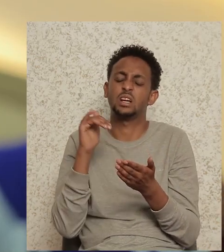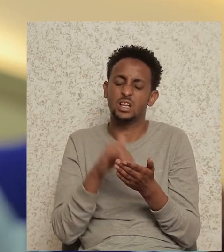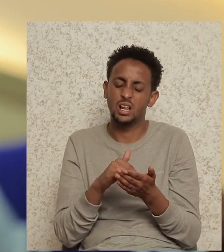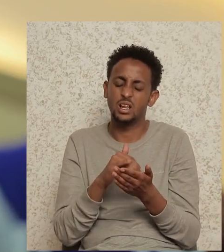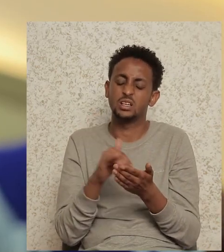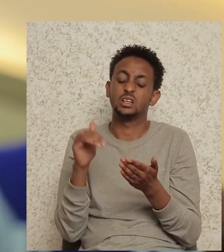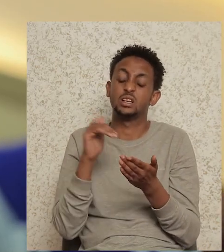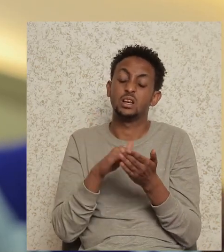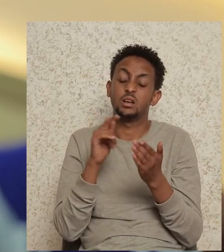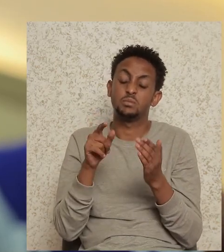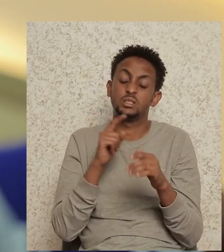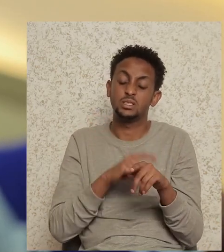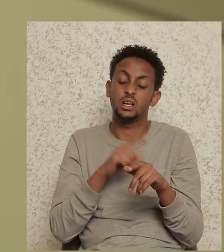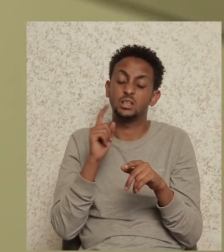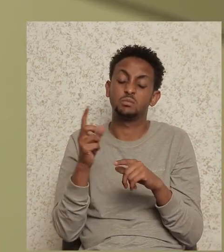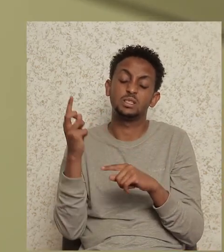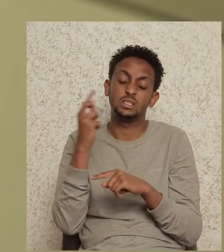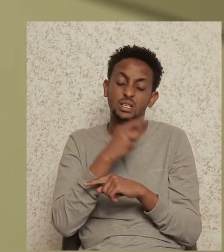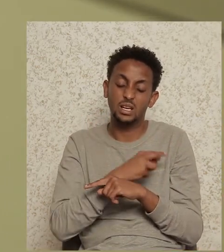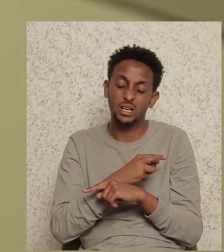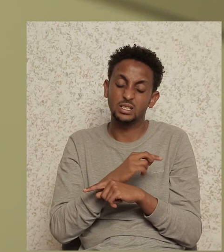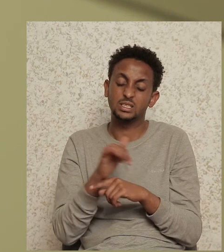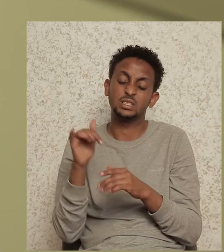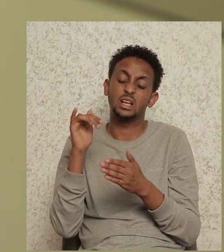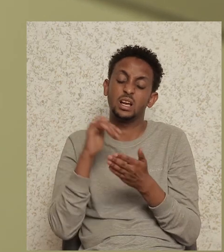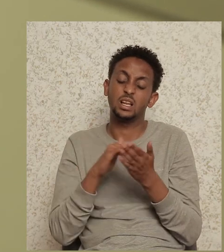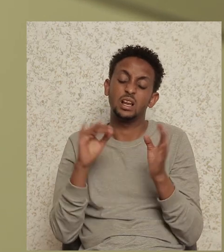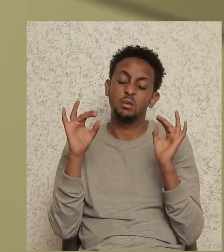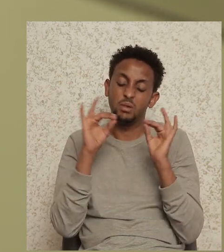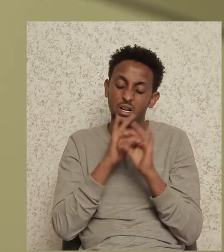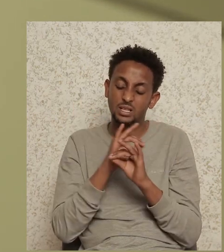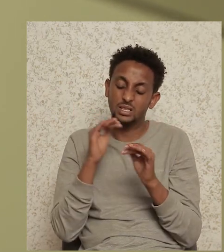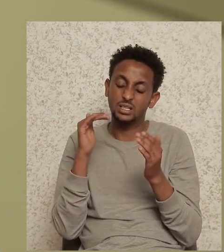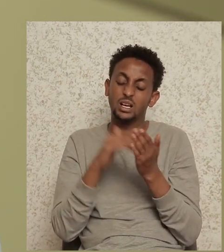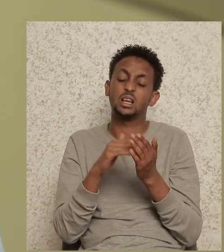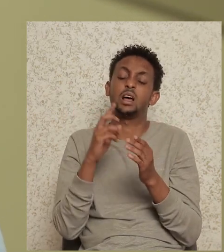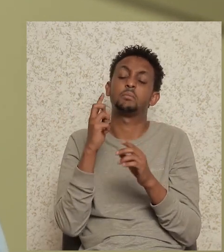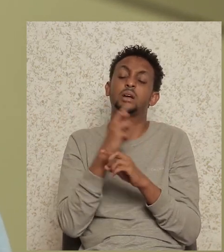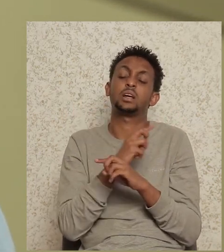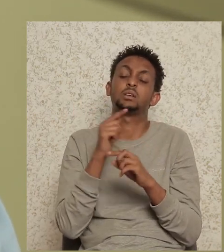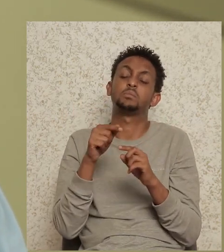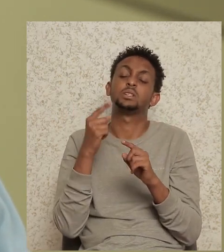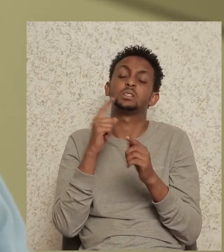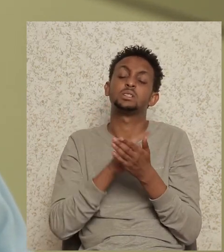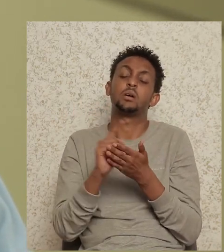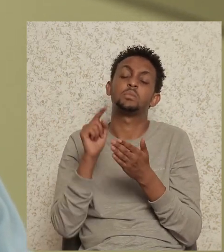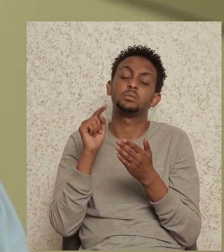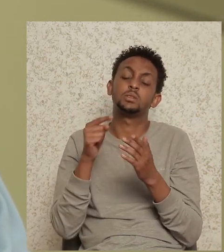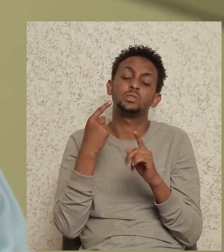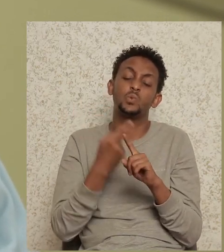እንደገና እንደገና በዚህ ሰዓት በዚህ ቀን እንደገና በሌሊት እንደገና በቀን በዚህ ሳምንት በዚህ